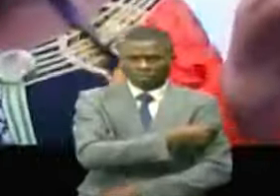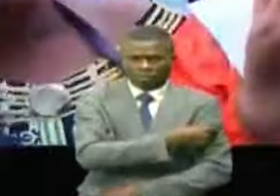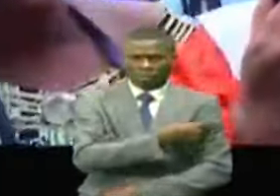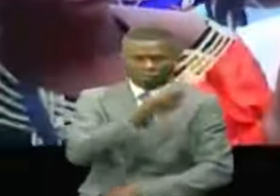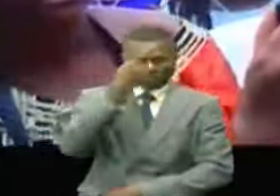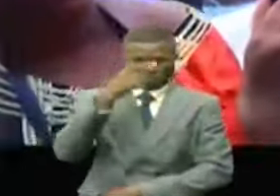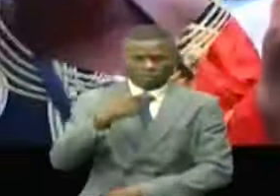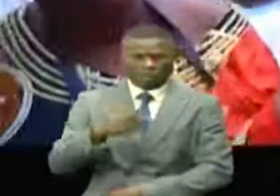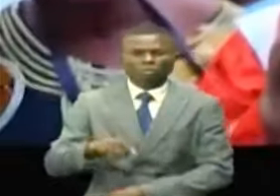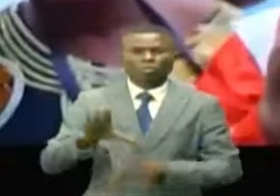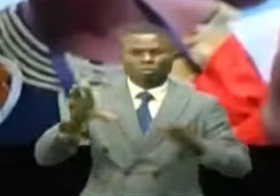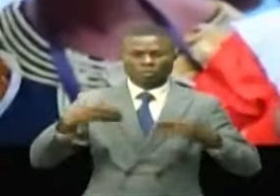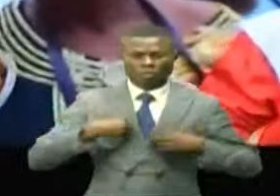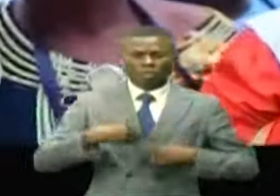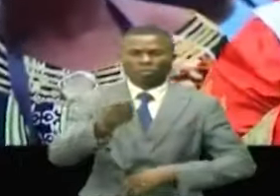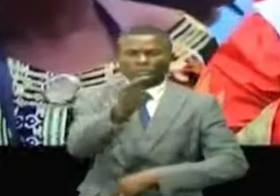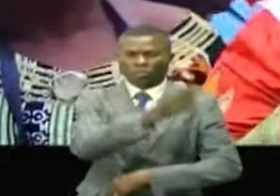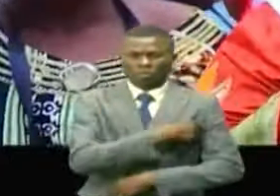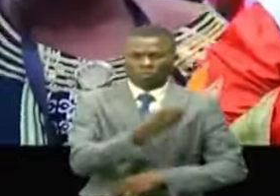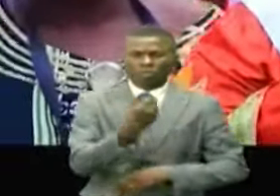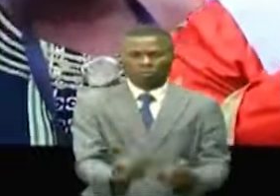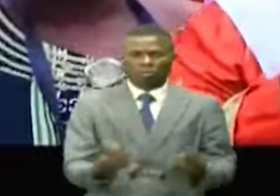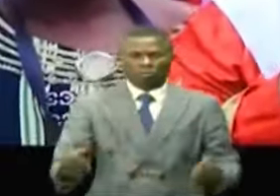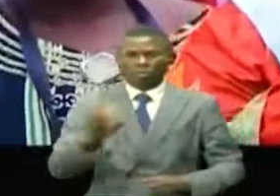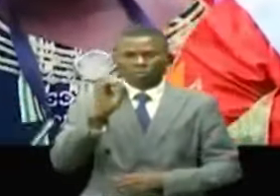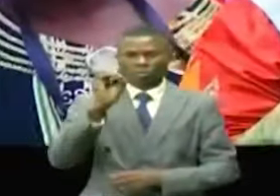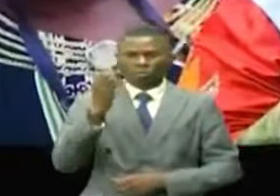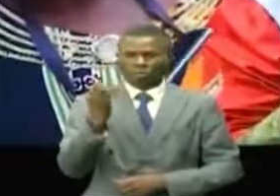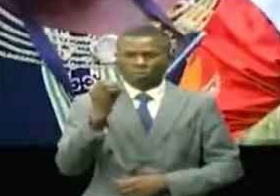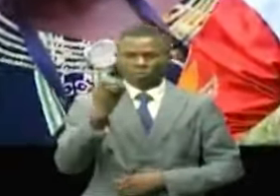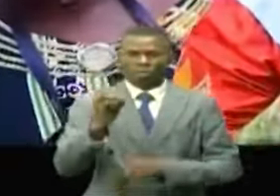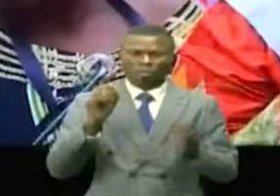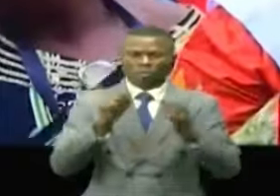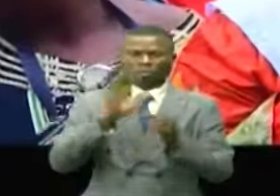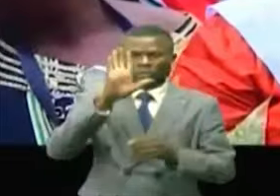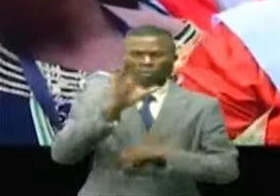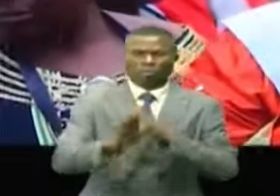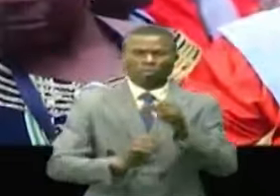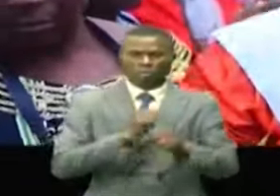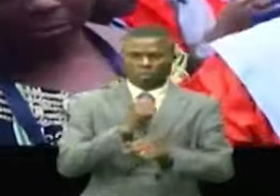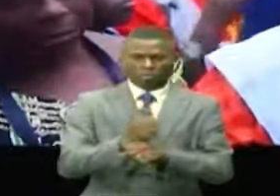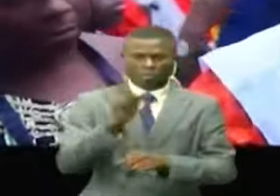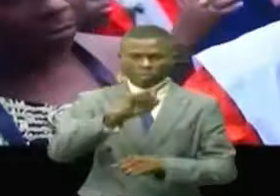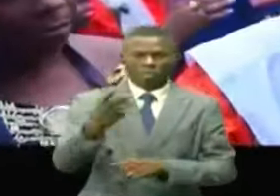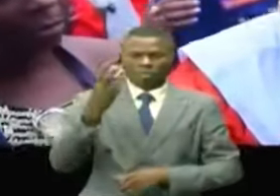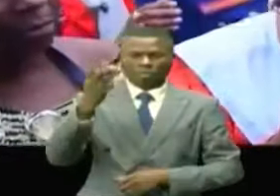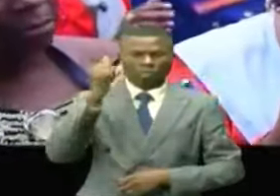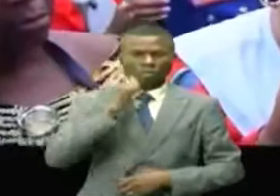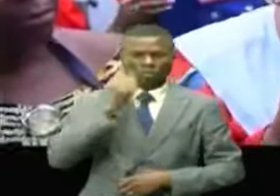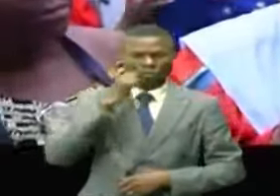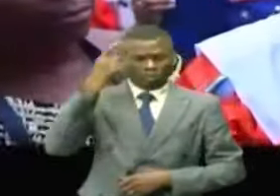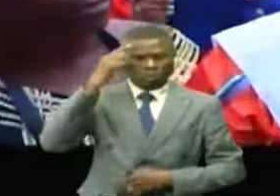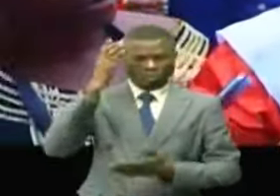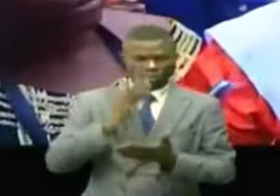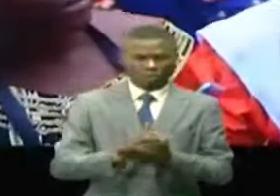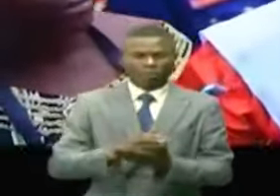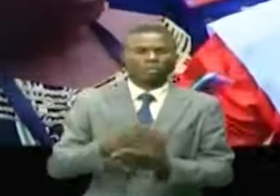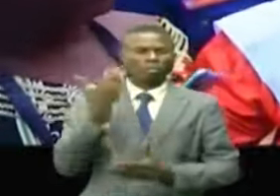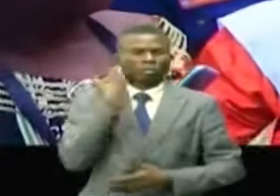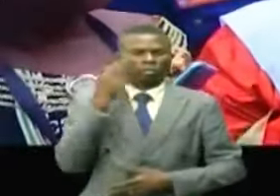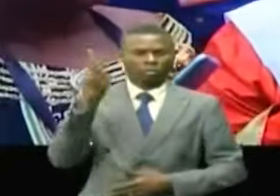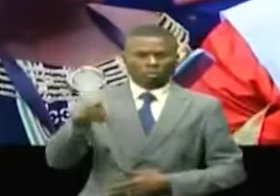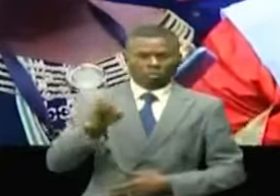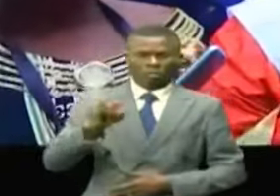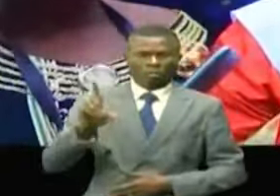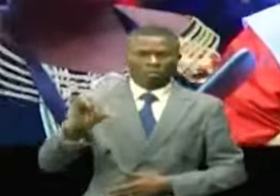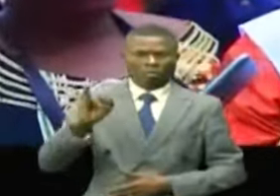puissiez vacciner les enfants dont l'âge varie de 0 à 5 Ann mois don 33 filles envue de lutter contre la polonéite